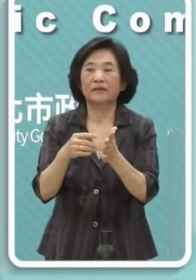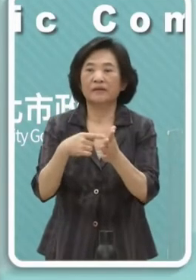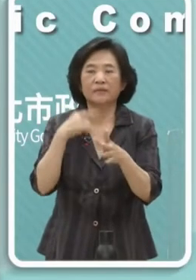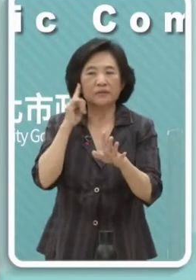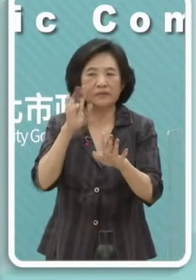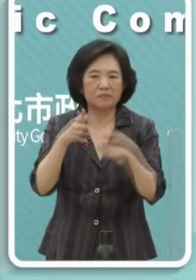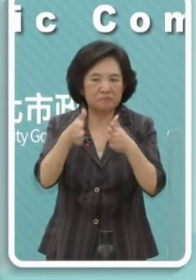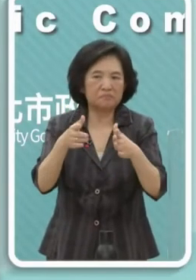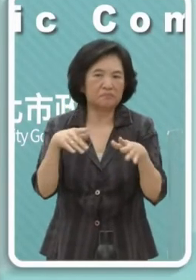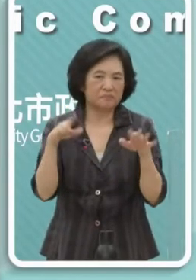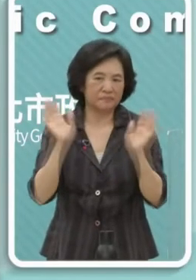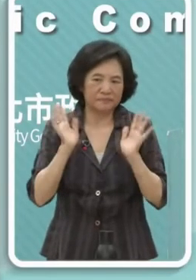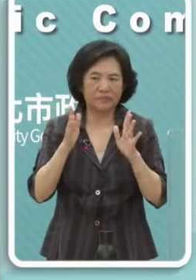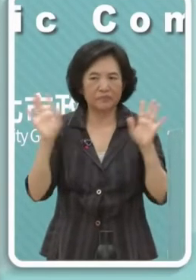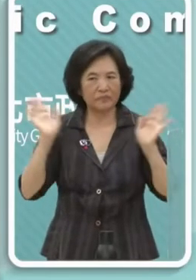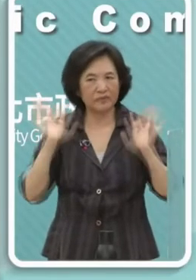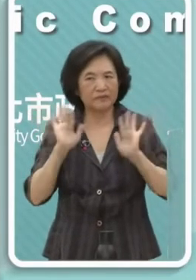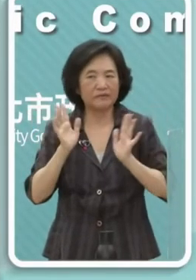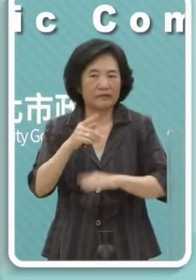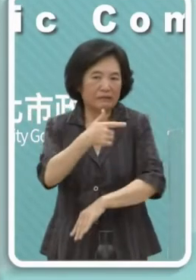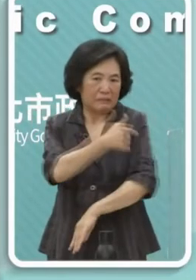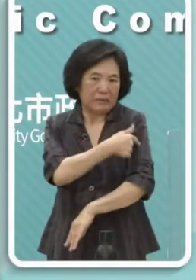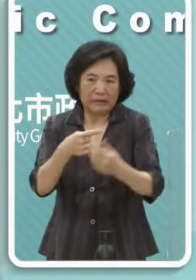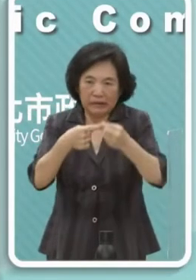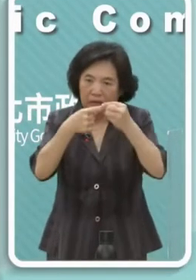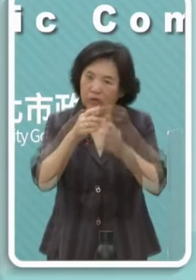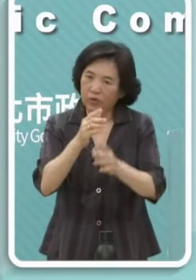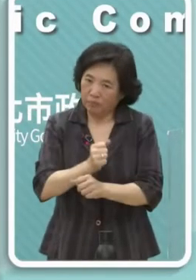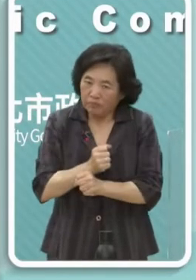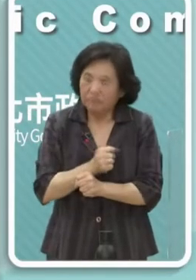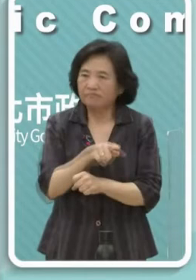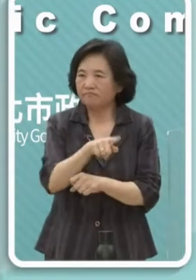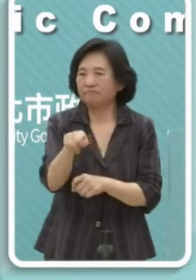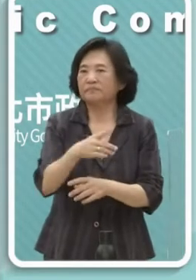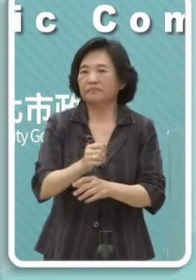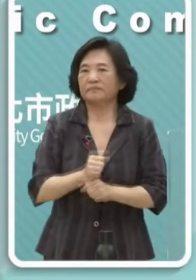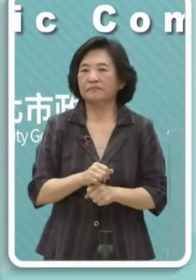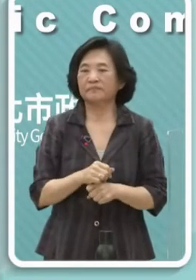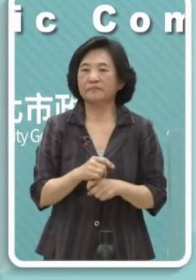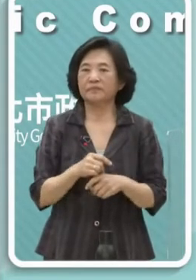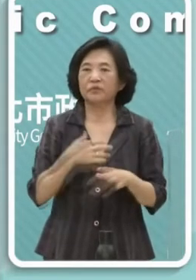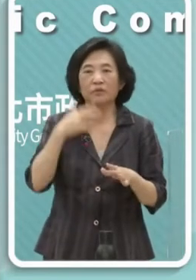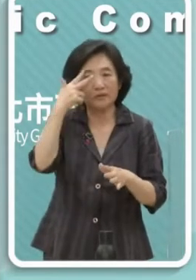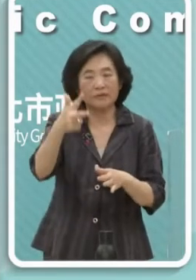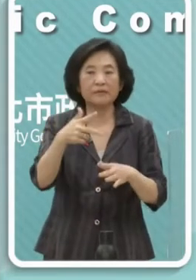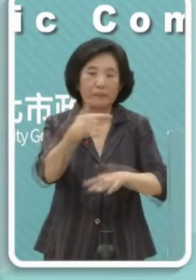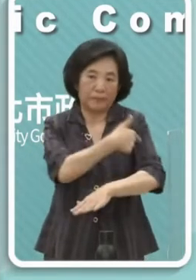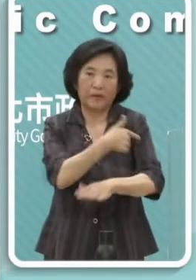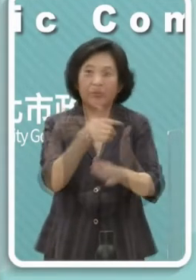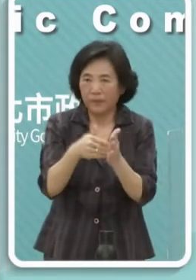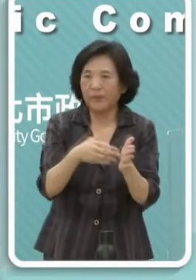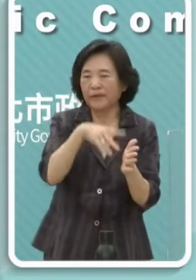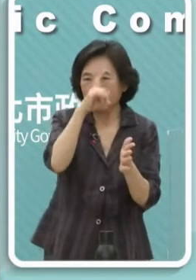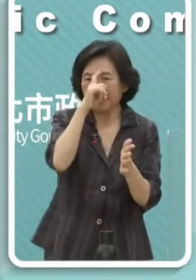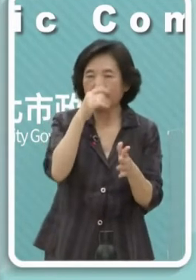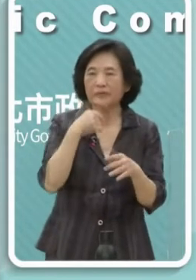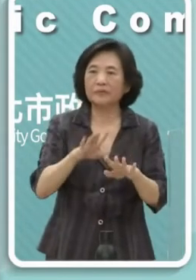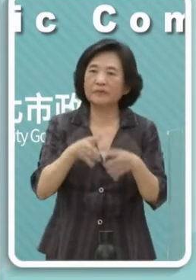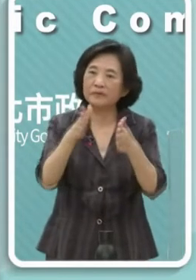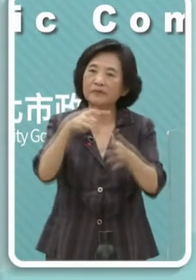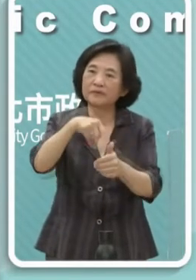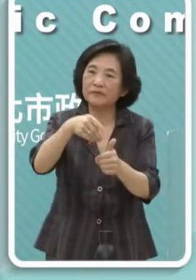这个下周以前全部完成接种。所以这个部分呢，到目前为止啊，非常感谢教育局